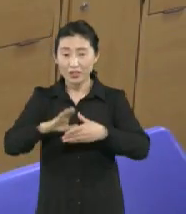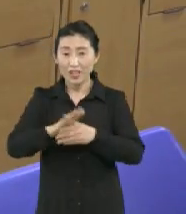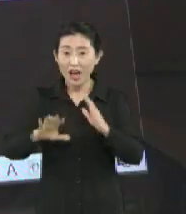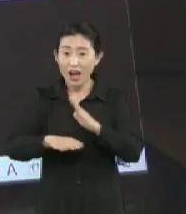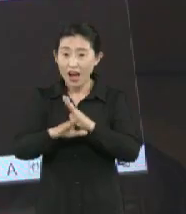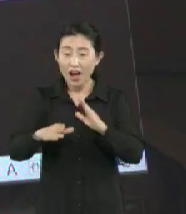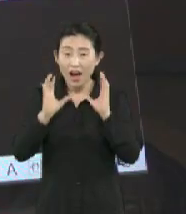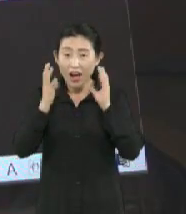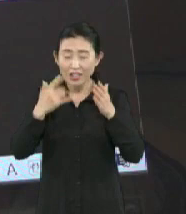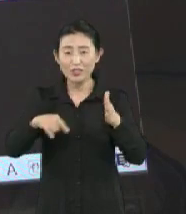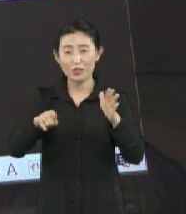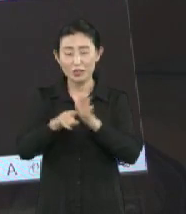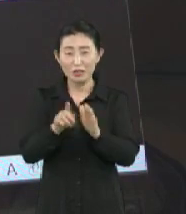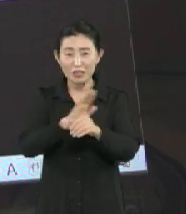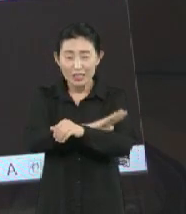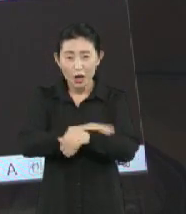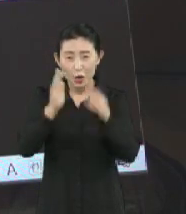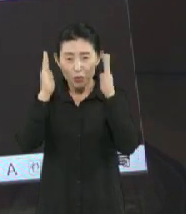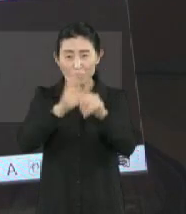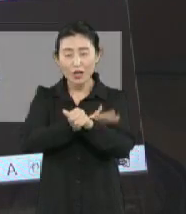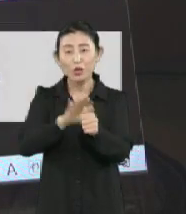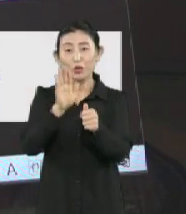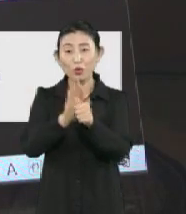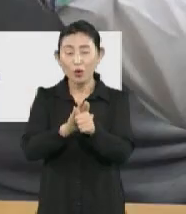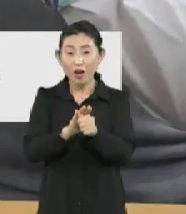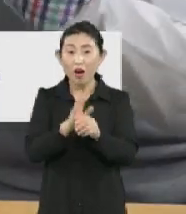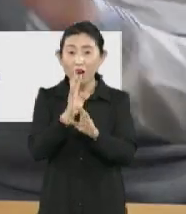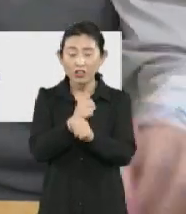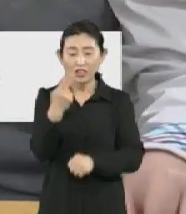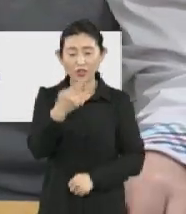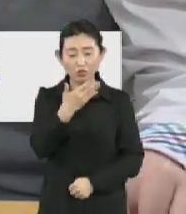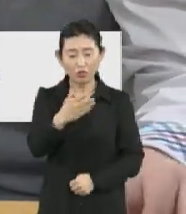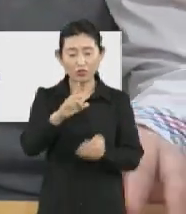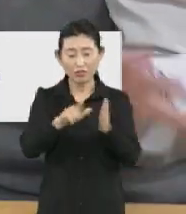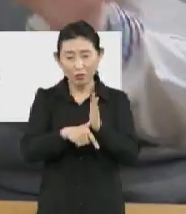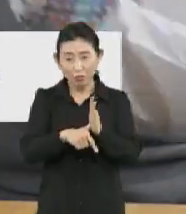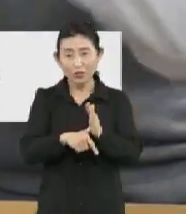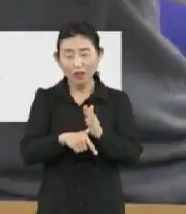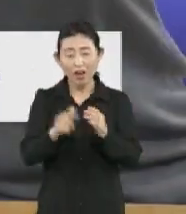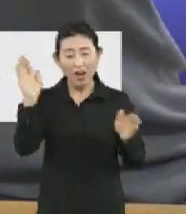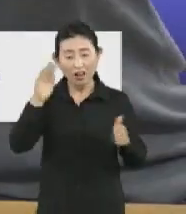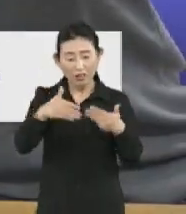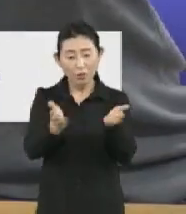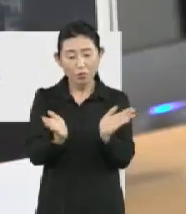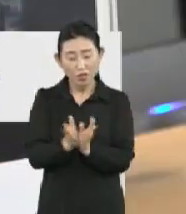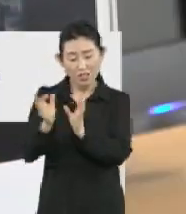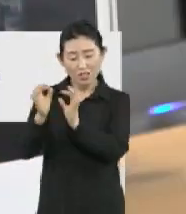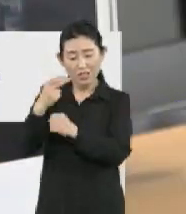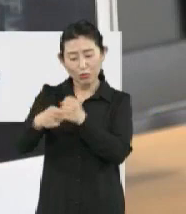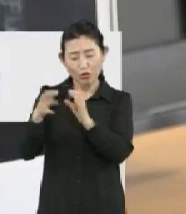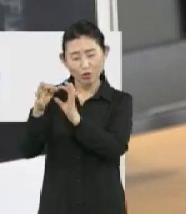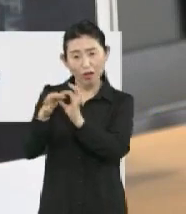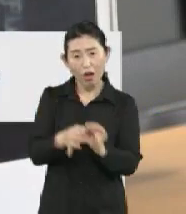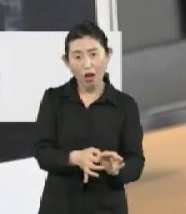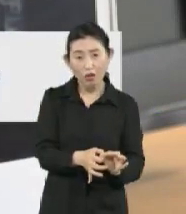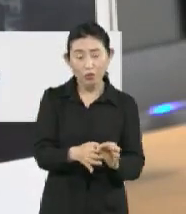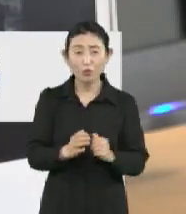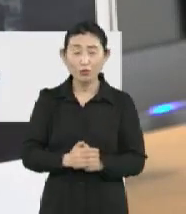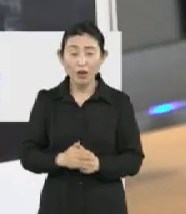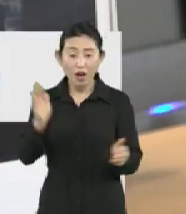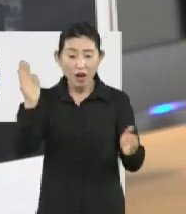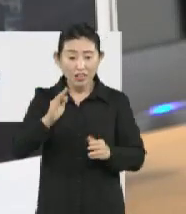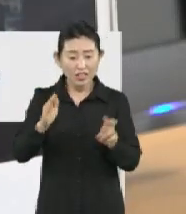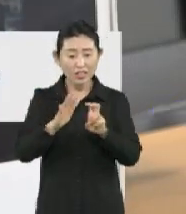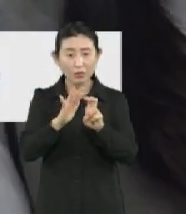아이들의 성장과 학교 적응을 돕기 위해 지난 2009년부터 동아리를 만들어 12년을 이어왔고 지금도 20여